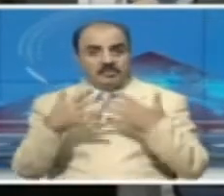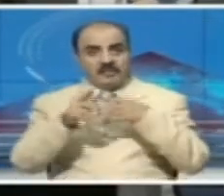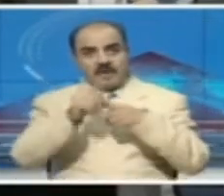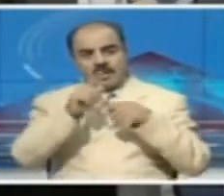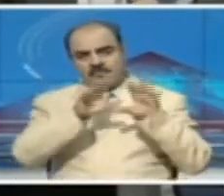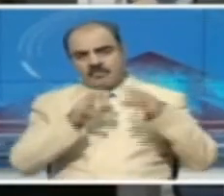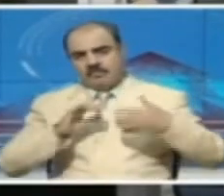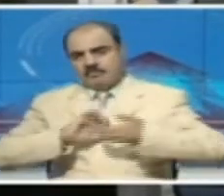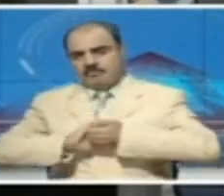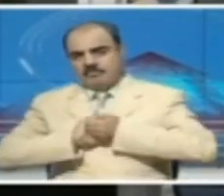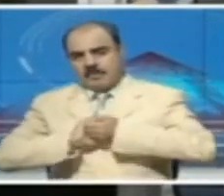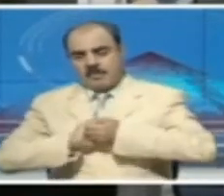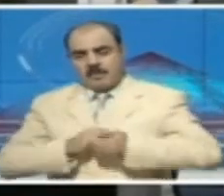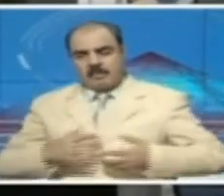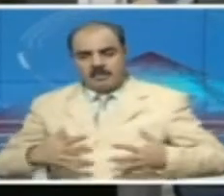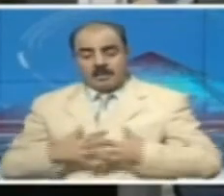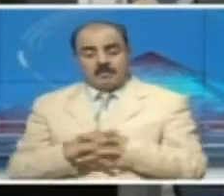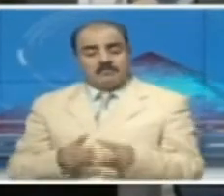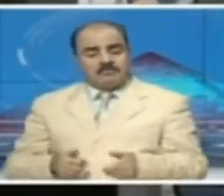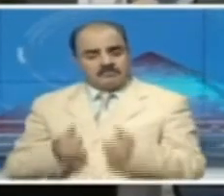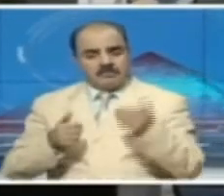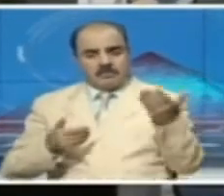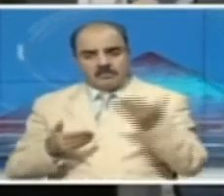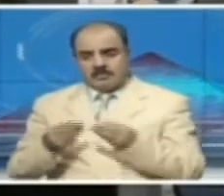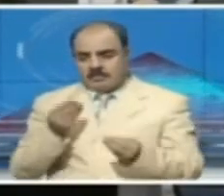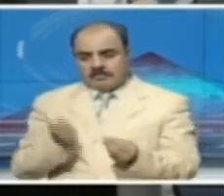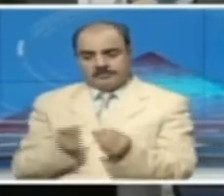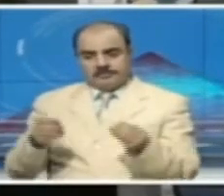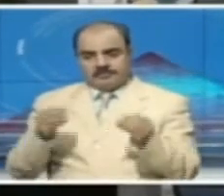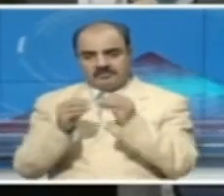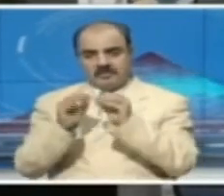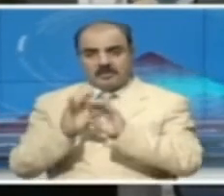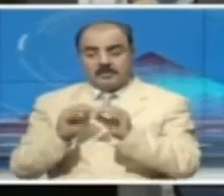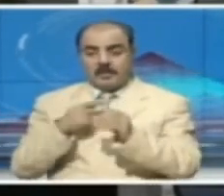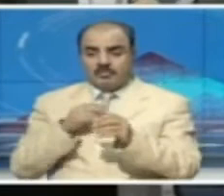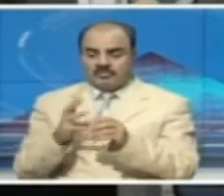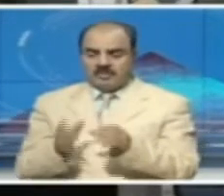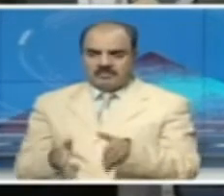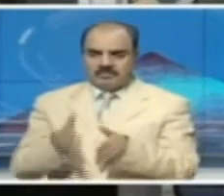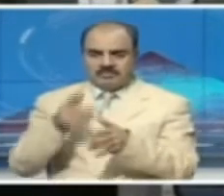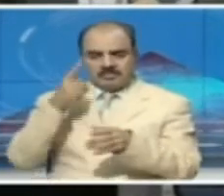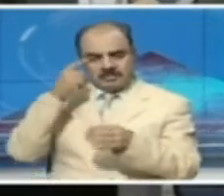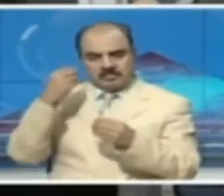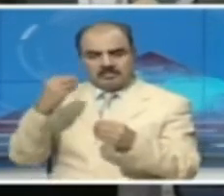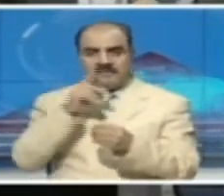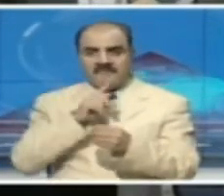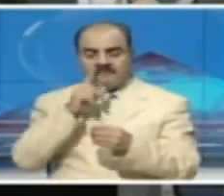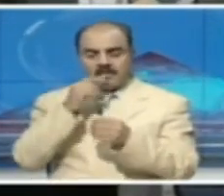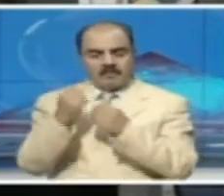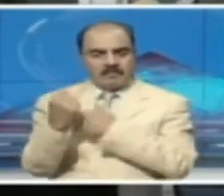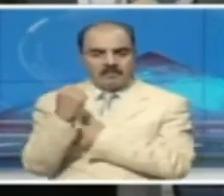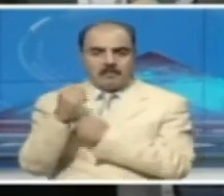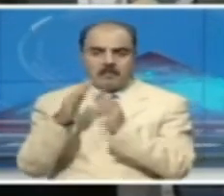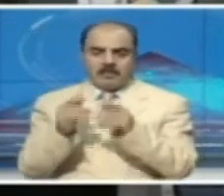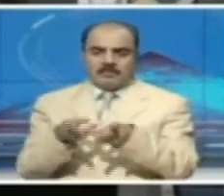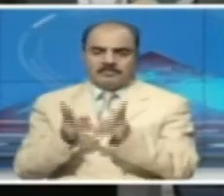الشركات الدولية التي تنجح الهيئة في استقطابها لإخراج جيل متميز بملامح مصرية.